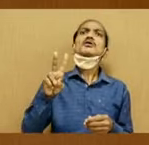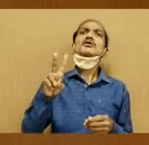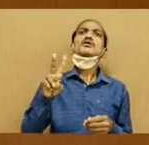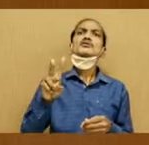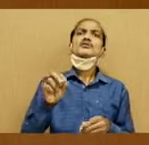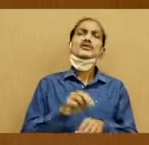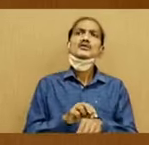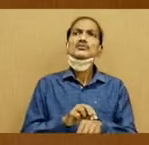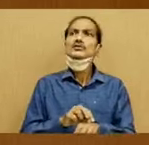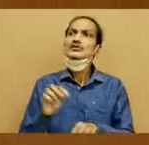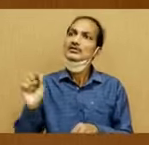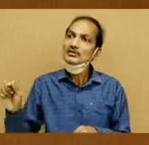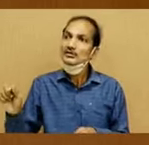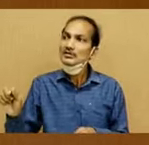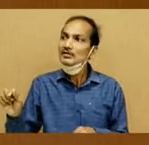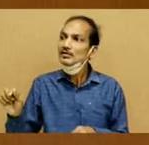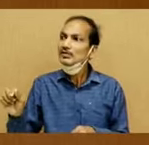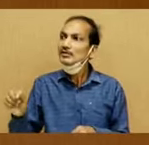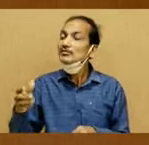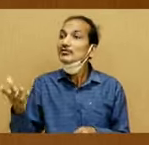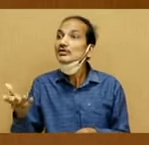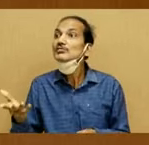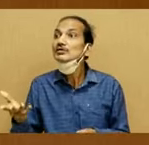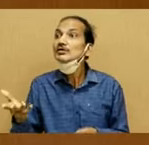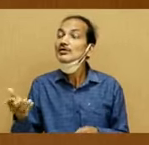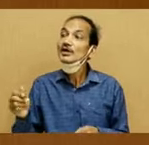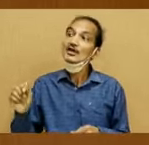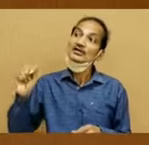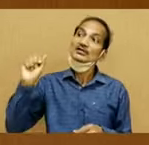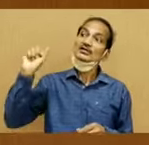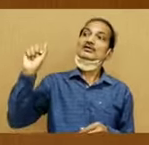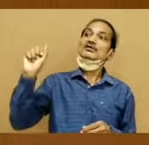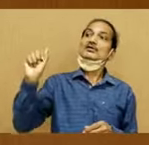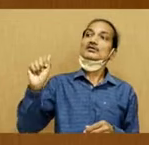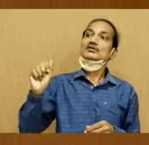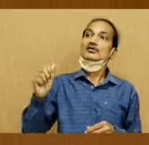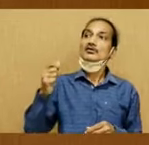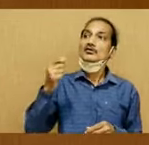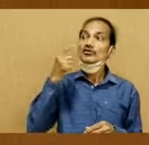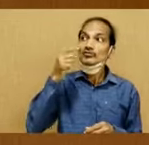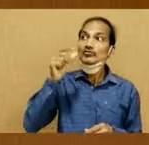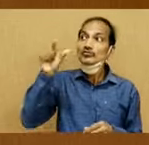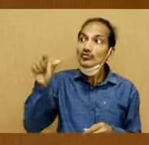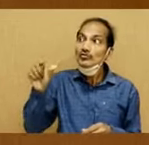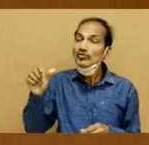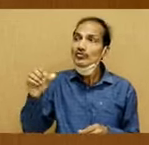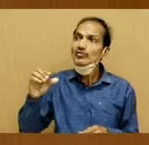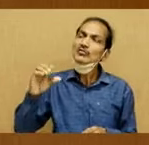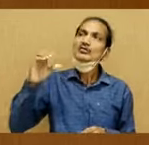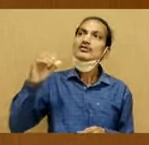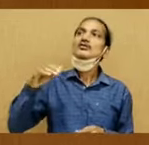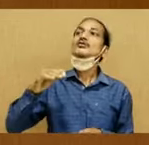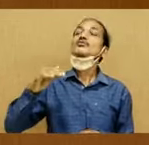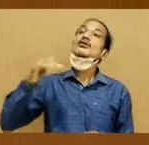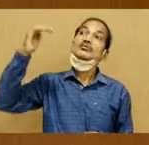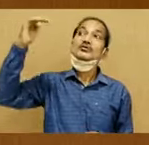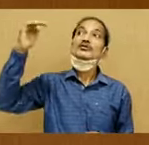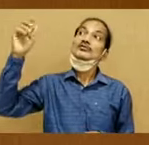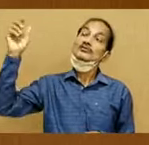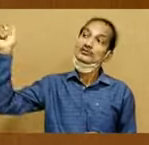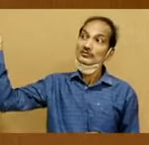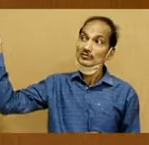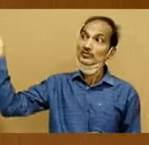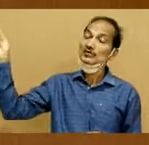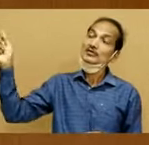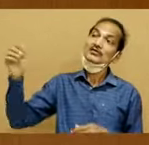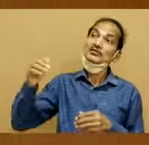ଯାଉଥିଲେ, ଯଦି ସେ ମାସ୍କ ପିନ୍ଧିବେନି, ଯଦି ସେ ଘରୁ ବାହାରେ ପାଦ ରଖିଲେ ମଧ୍ୟ ସୋସିଆଲ୍